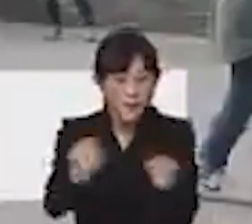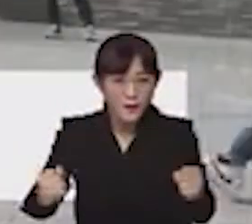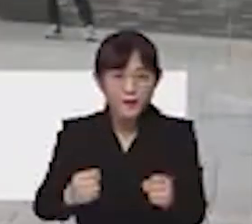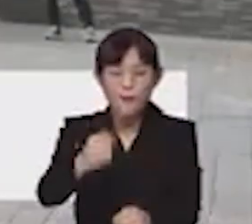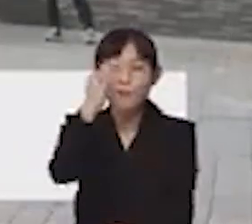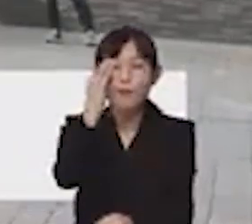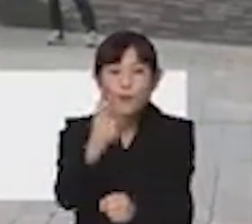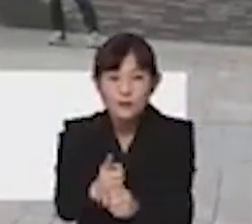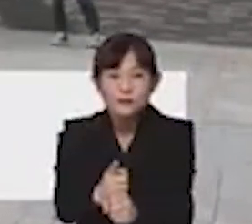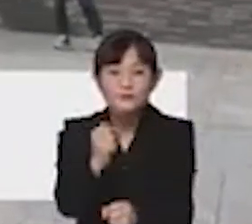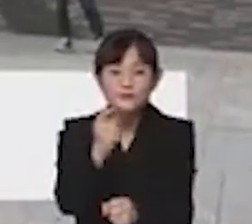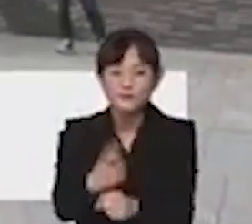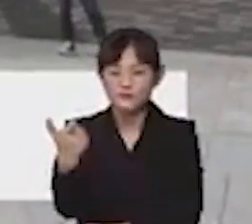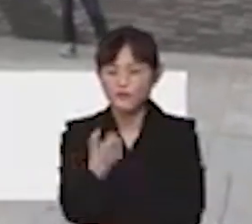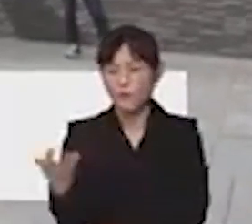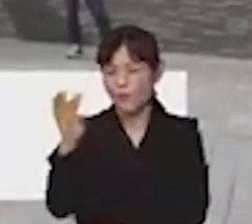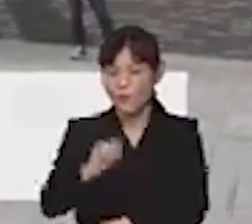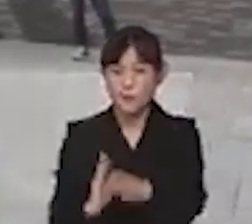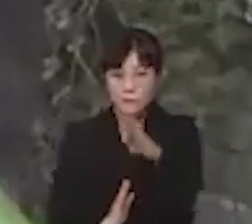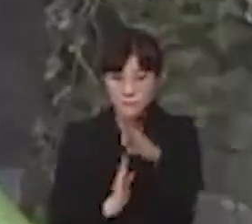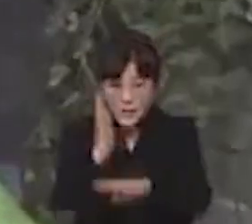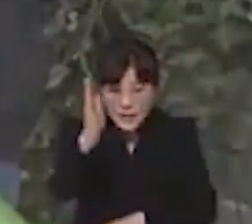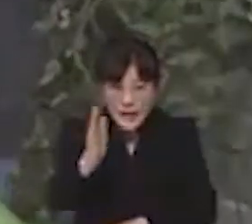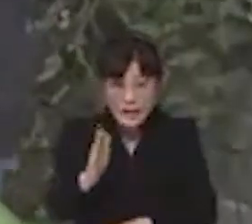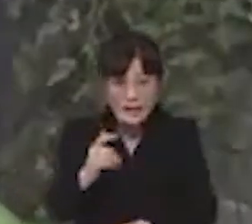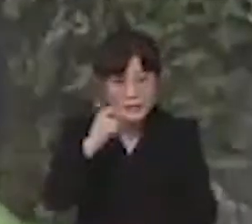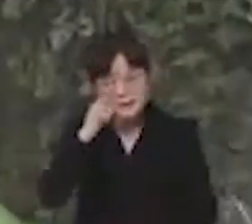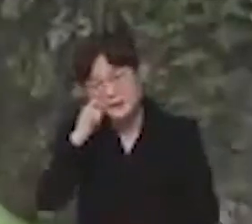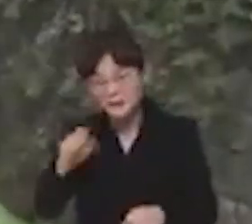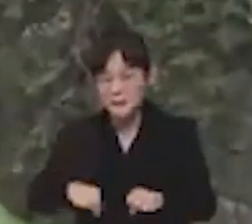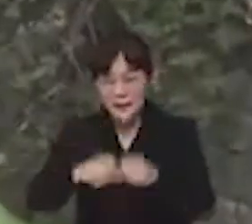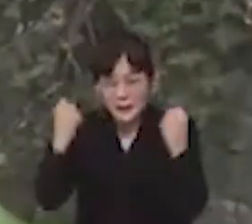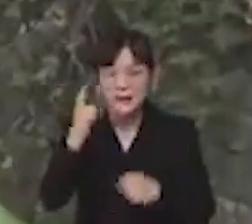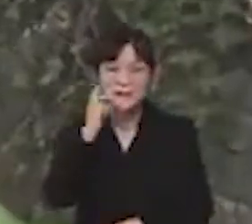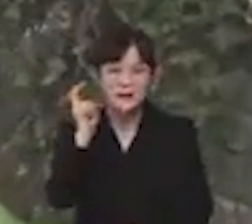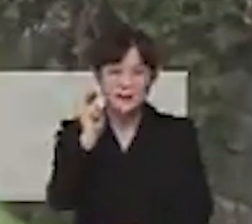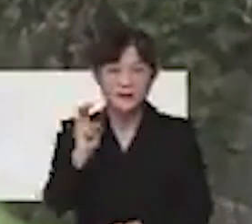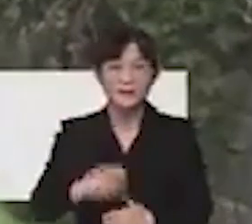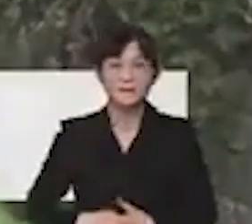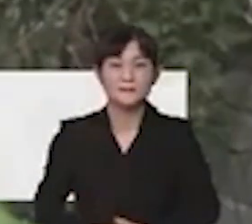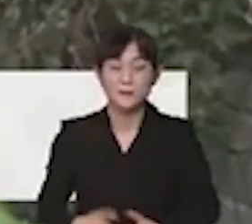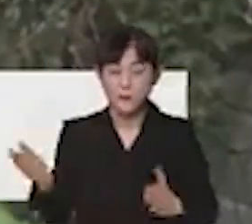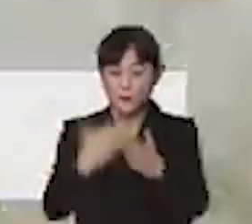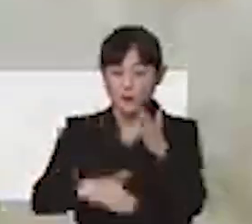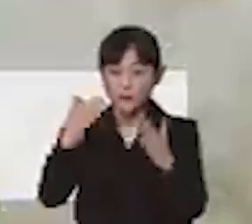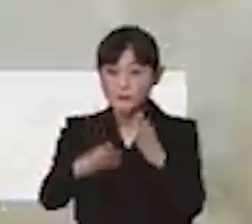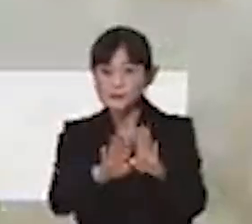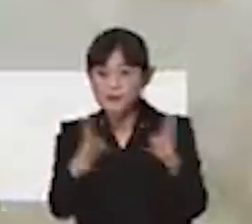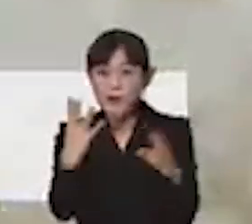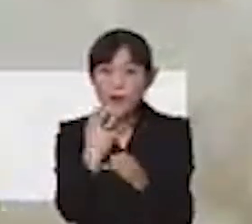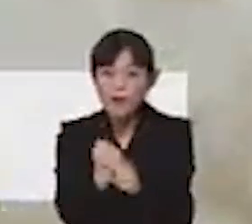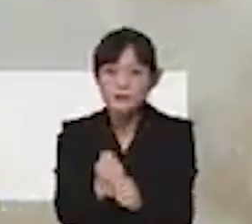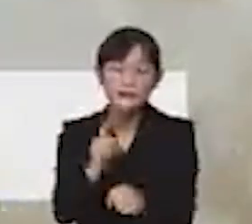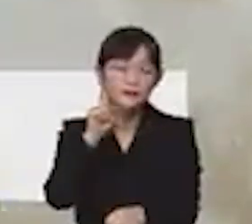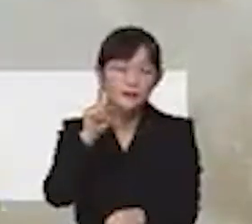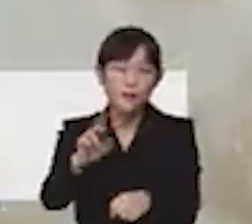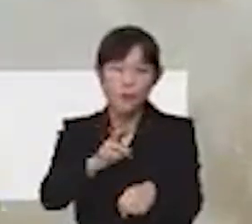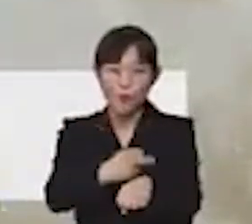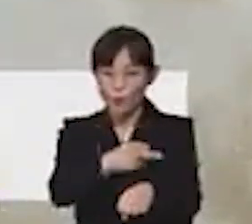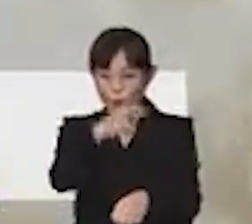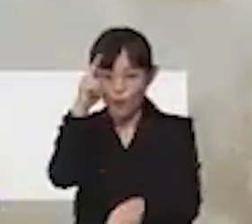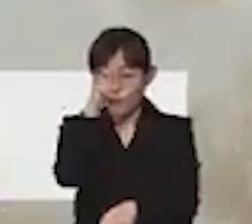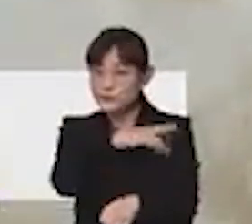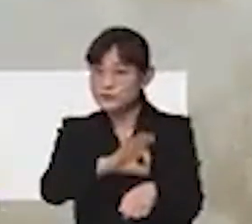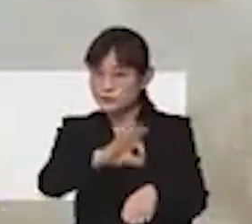이미 60억을 돌파하며 또 한 번의 흥행 돌풍을 예고하고 있습니다. 공식 개장은 내일 오전 10시며 오는